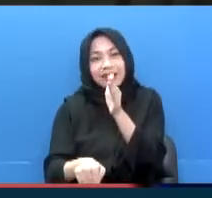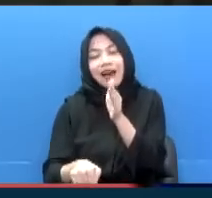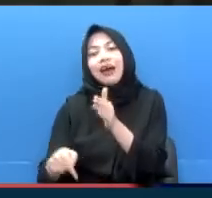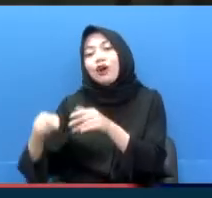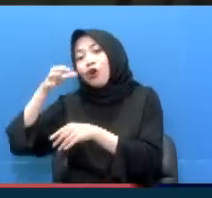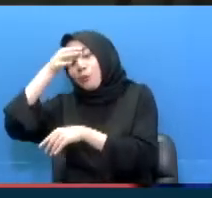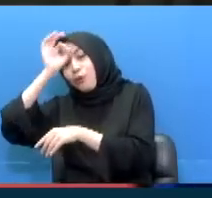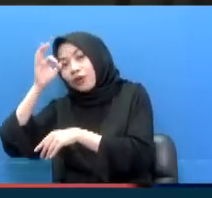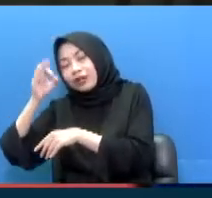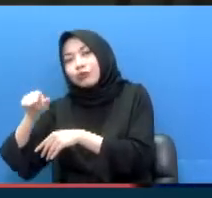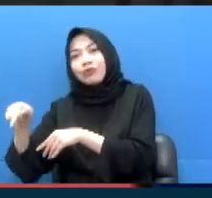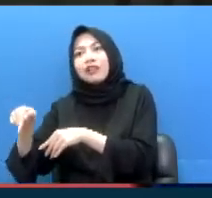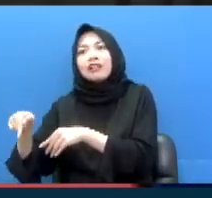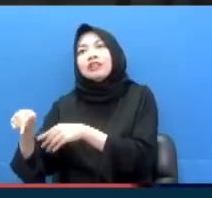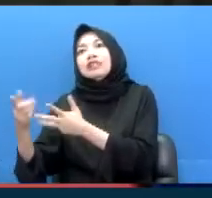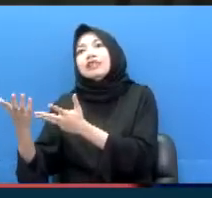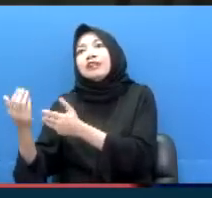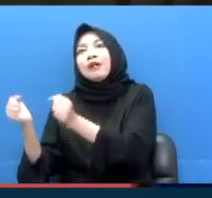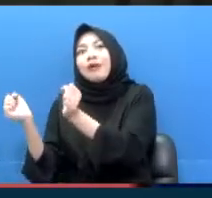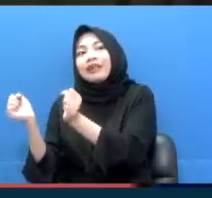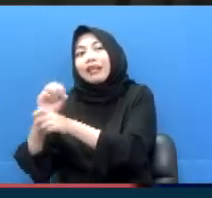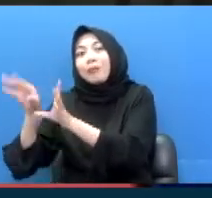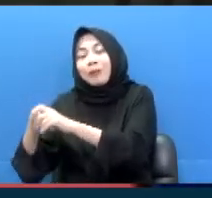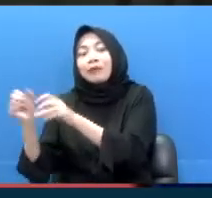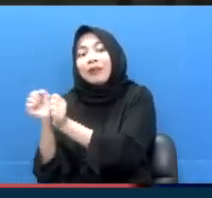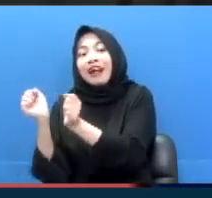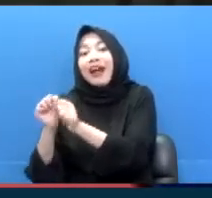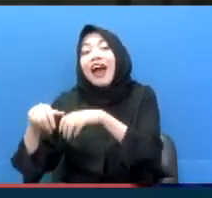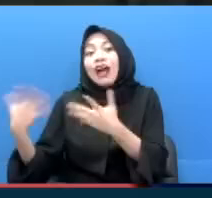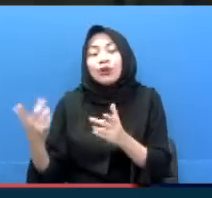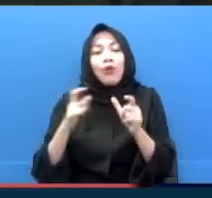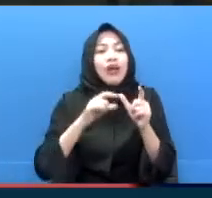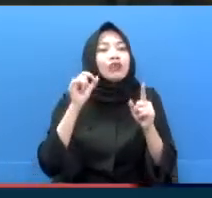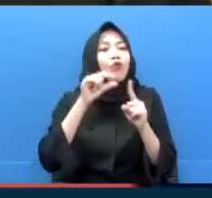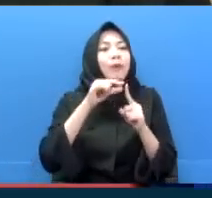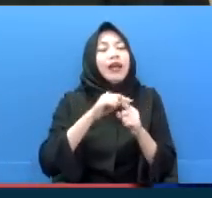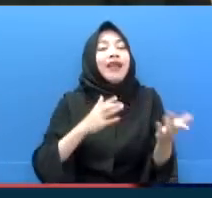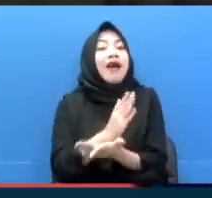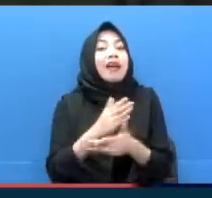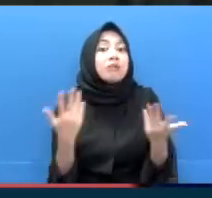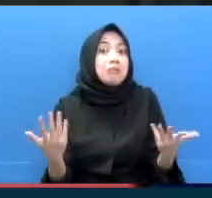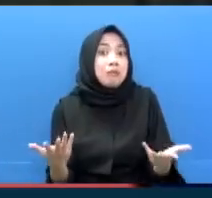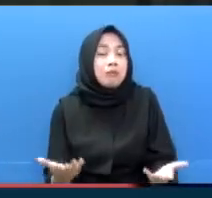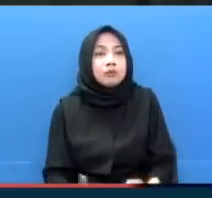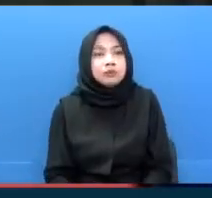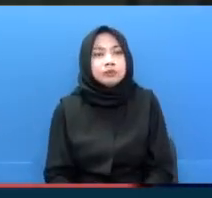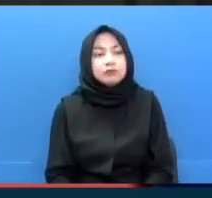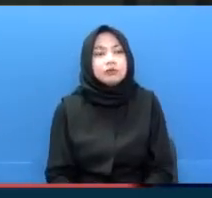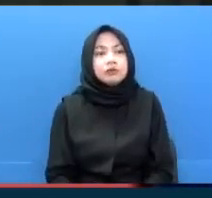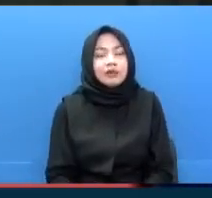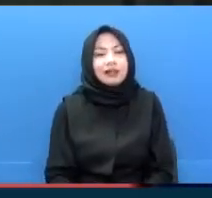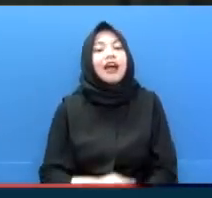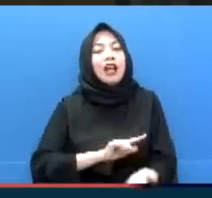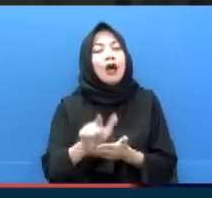di sini atau hanya m Mal prosedural yang disalah jalankan oleh Iptu Rudiana kami melaporkan dua